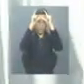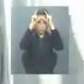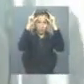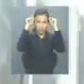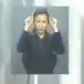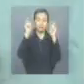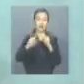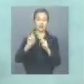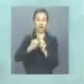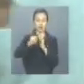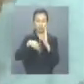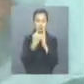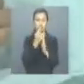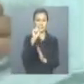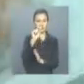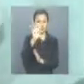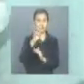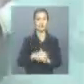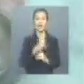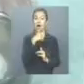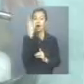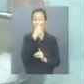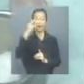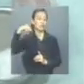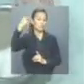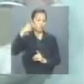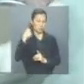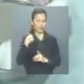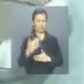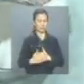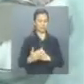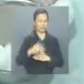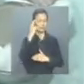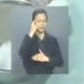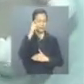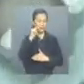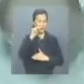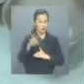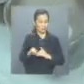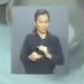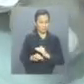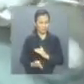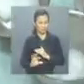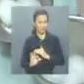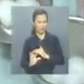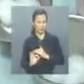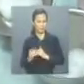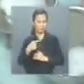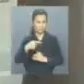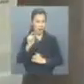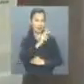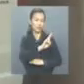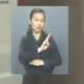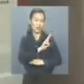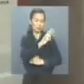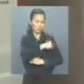อด24ชั่วโมงหากมีหญิงคนใดเกิดอาการเจ็บท้องเตือนและมีน้ำเดินไม่สามารถเดินทางไปโรงพยาบาลที่ตนเองฝากท้องไว้